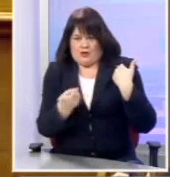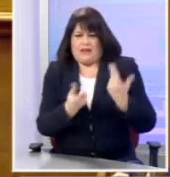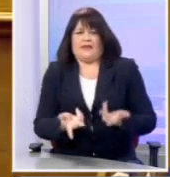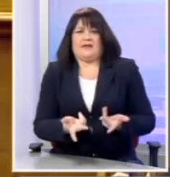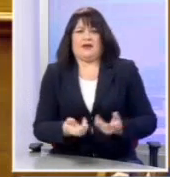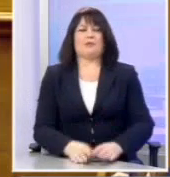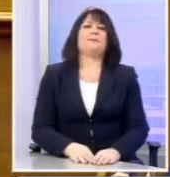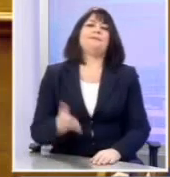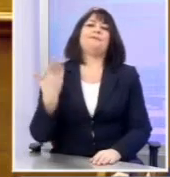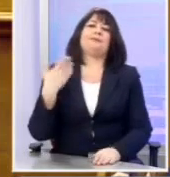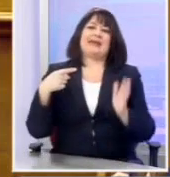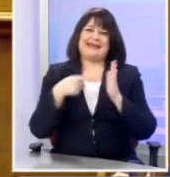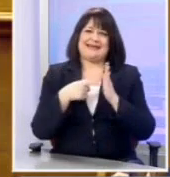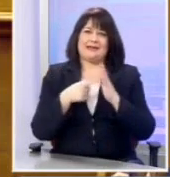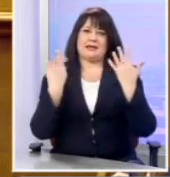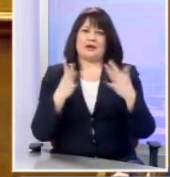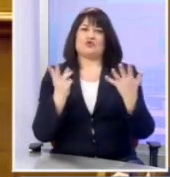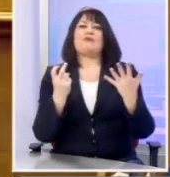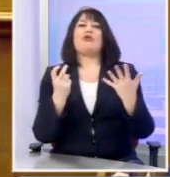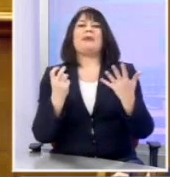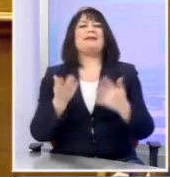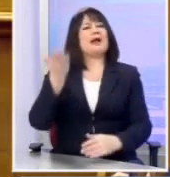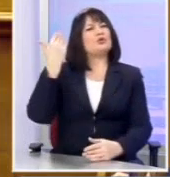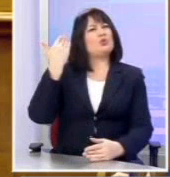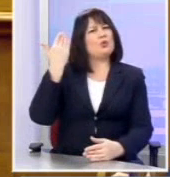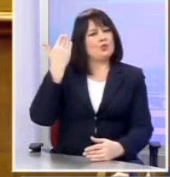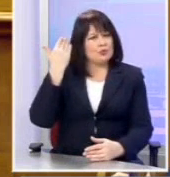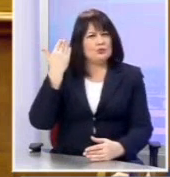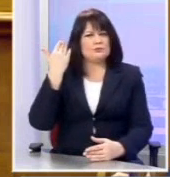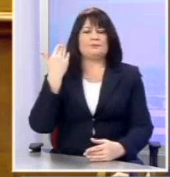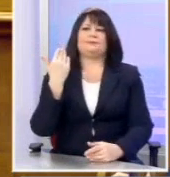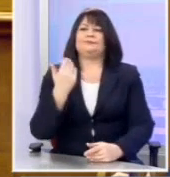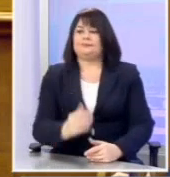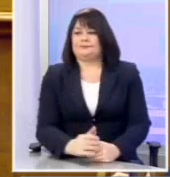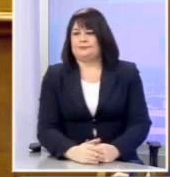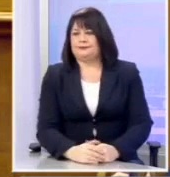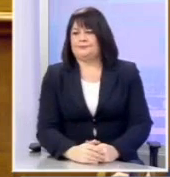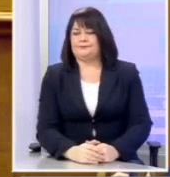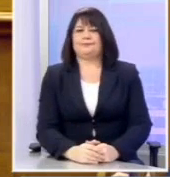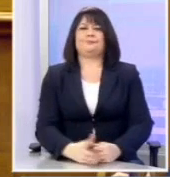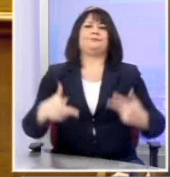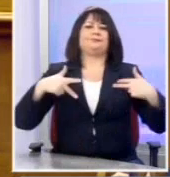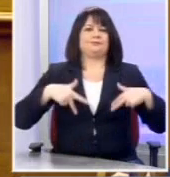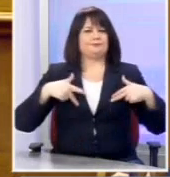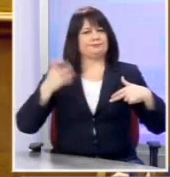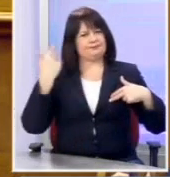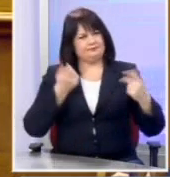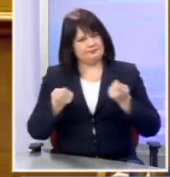Από τη δεκαετία του 70 ακόμα, όταν οι κυβερνώντες από τότε